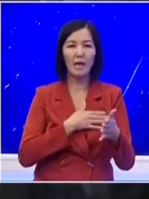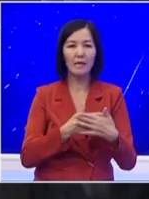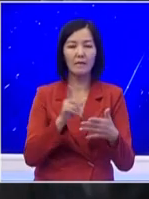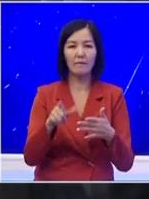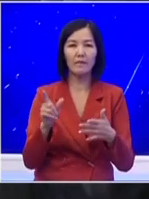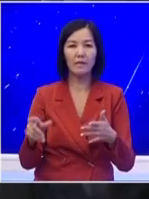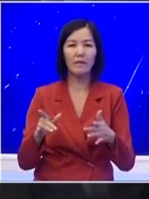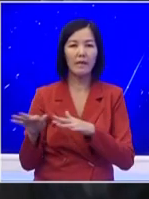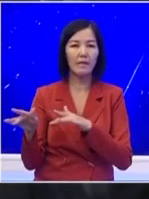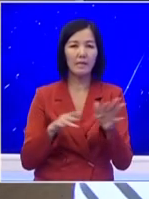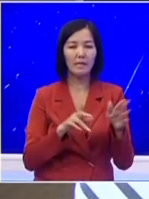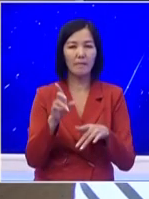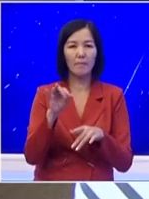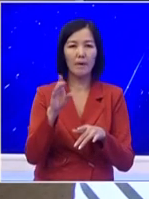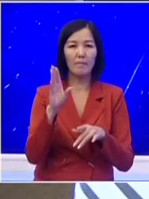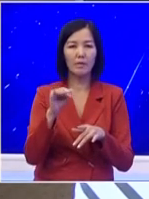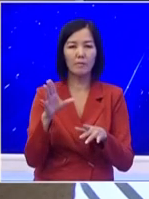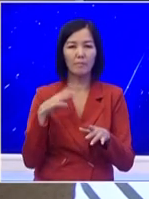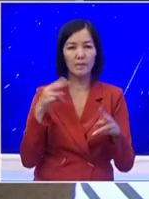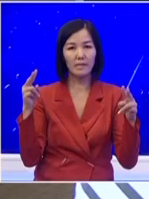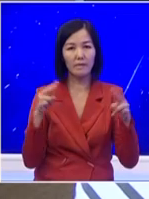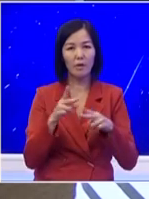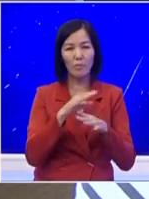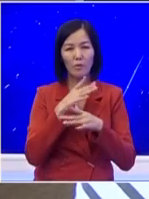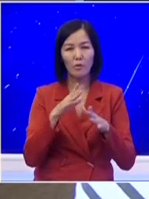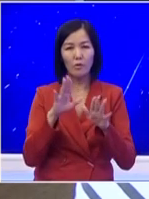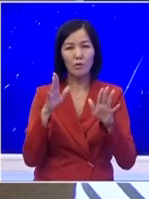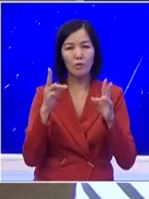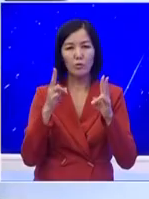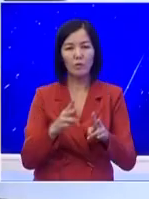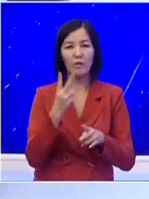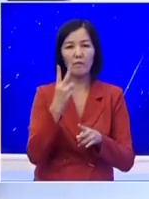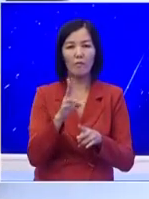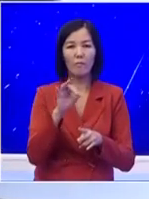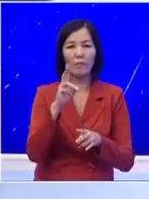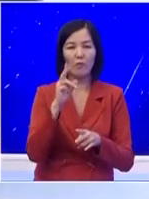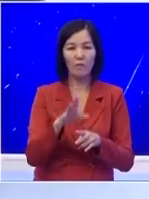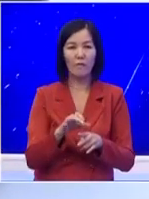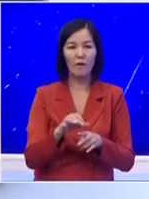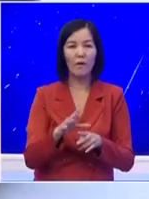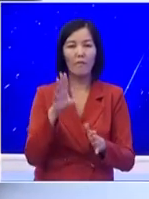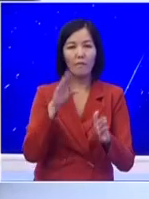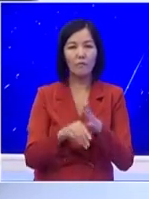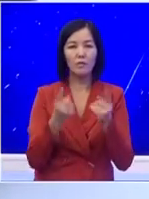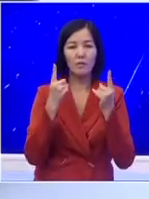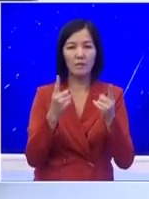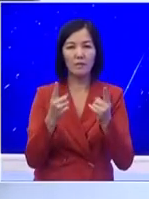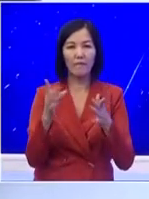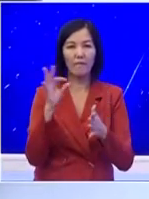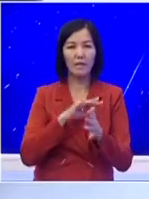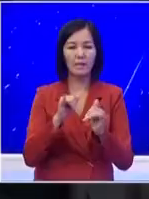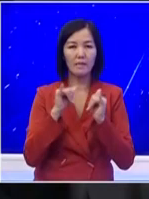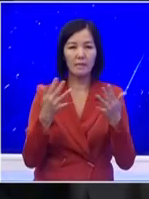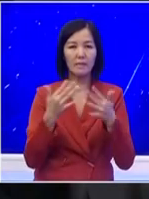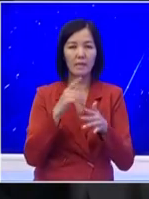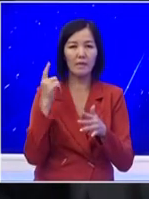гражданский и партийный деятель. Каймолда Бабашев был свидетелем множества судьбоносных событий на рубеже двух веков. Он внес неоценимый вклад в